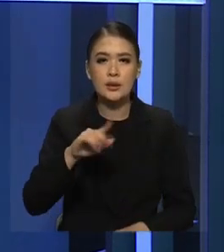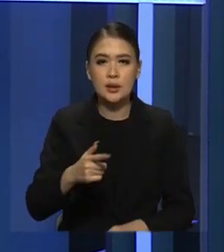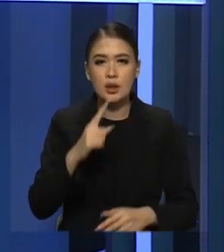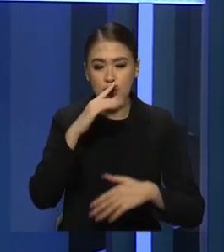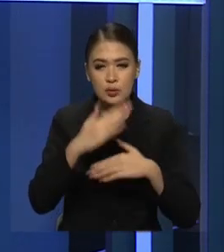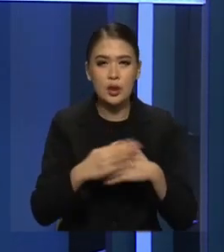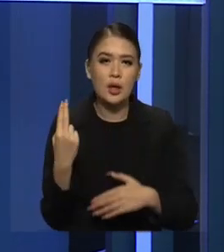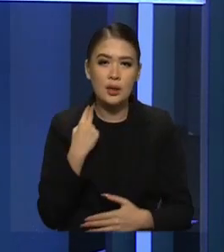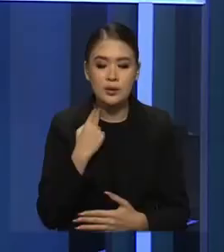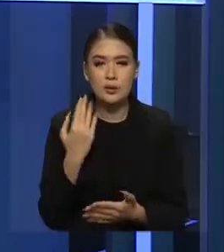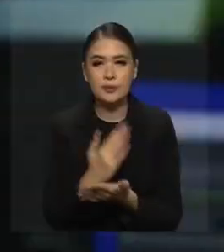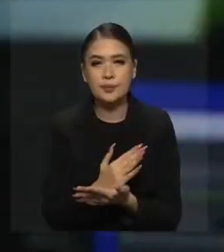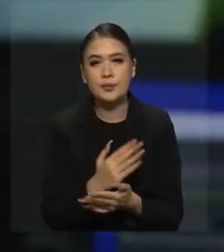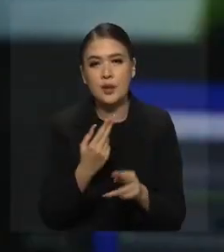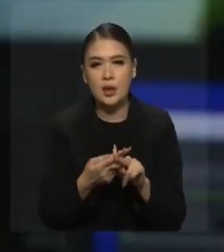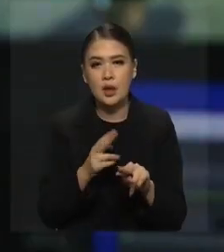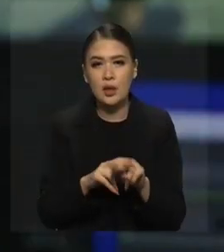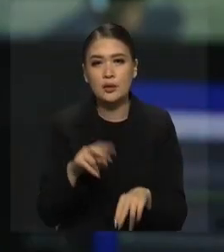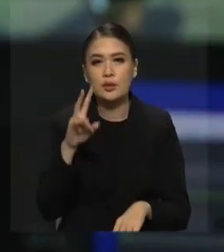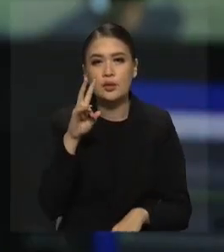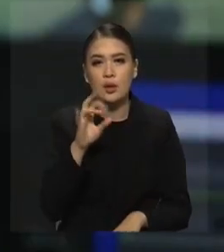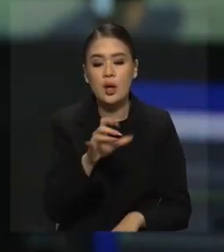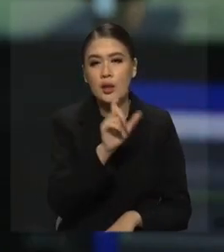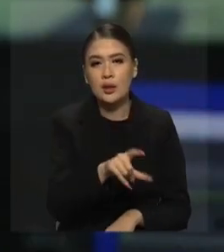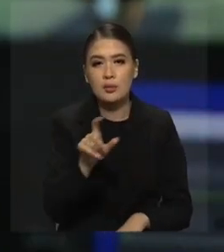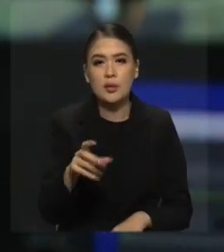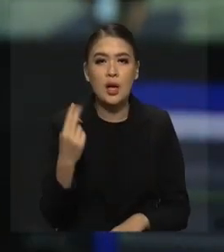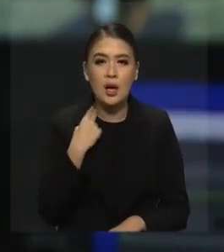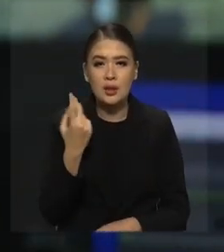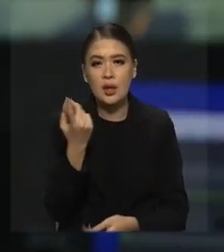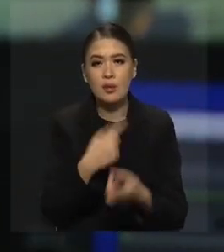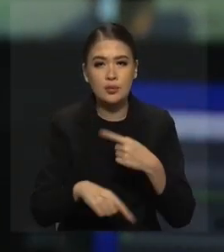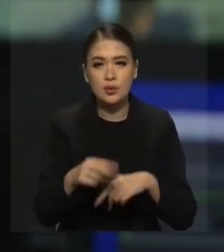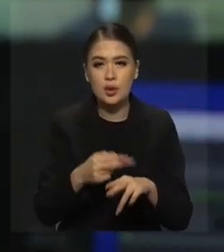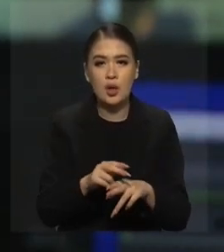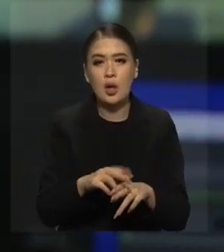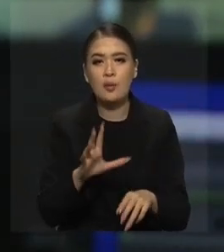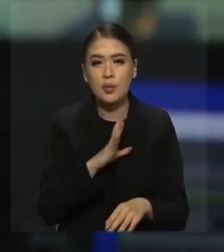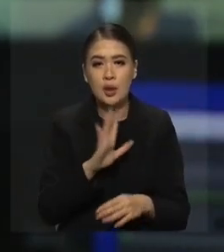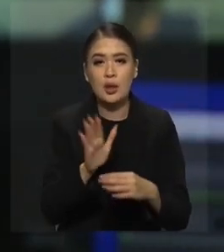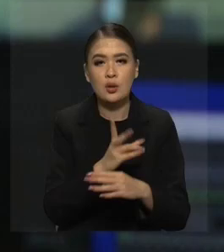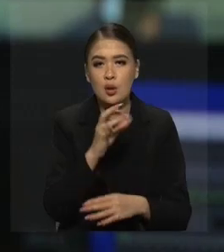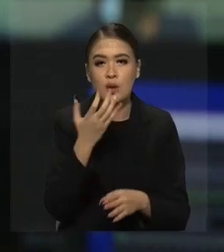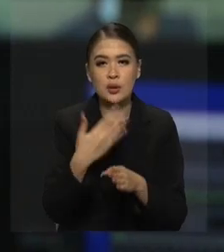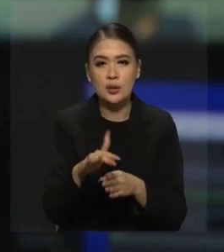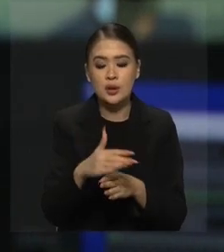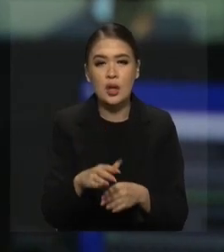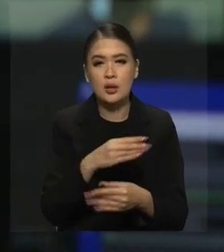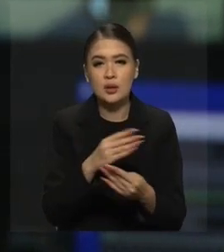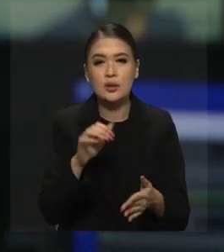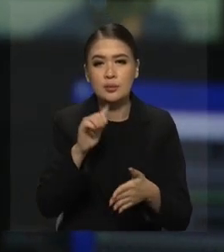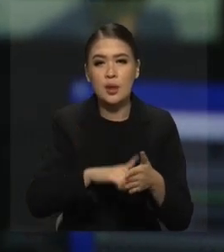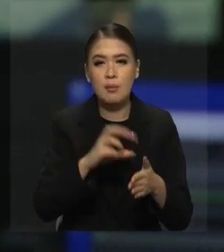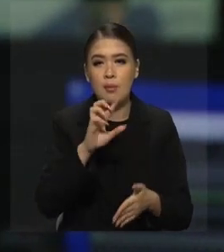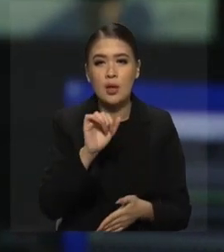жуық қарызы өтелген. Бірақ азаматтар қарызды қайтару міндетінен құтылғанмен бұл несиелік рақымшылық емес. Себебі